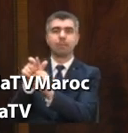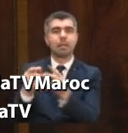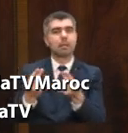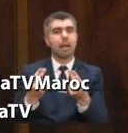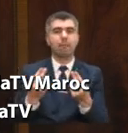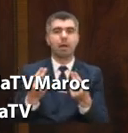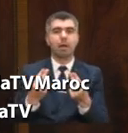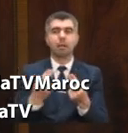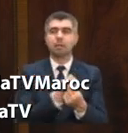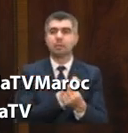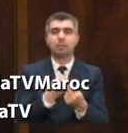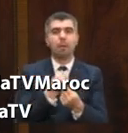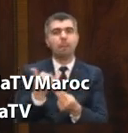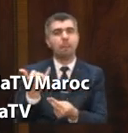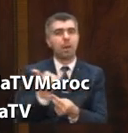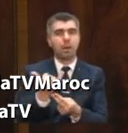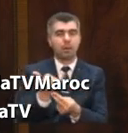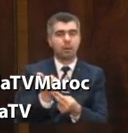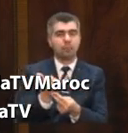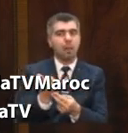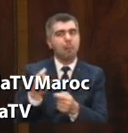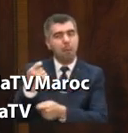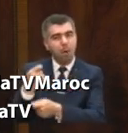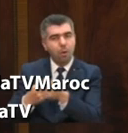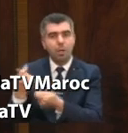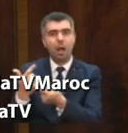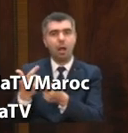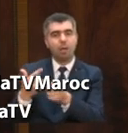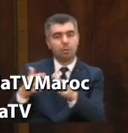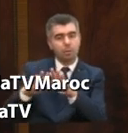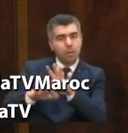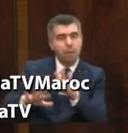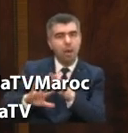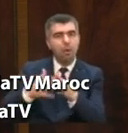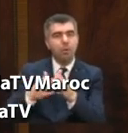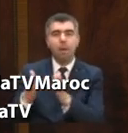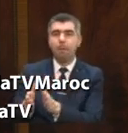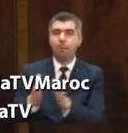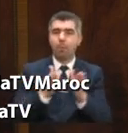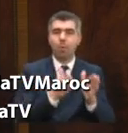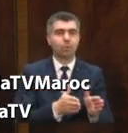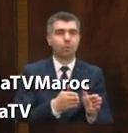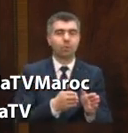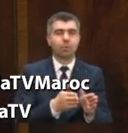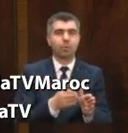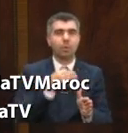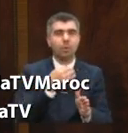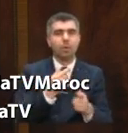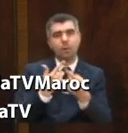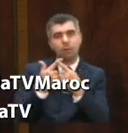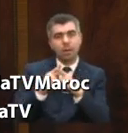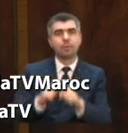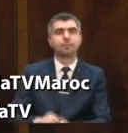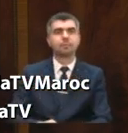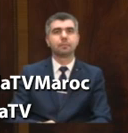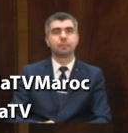المغربي أولاً، ثم بعد ذلك تأتي الأولوية الاقتصادية والاجتماعية وغيرها يمكن أن نتعامل معها مع ظرفية مع مع مع ظرفيتي